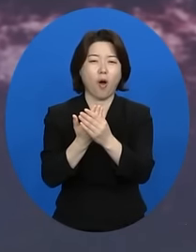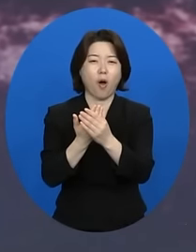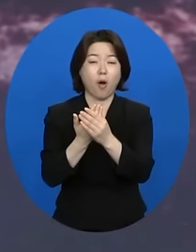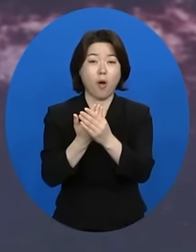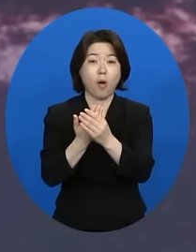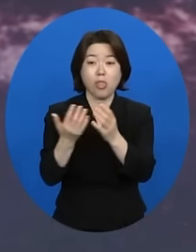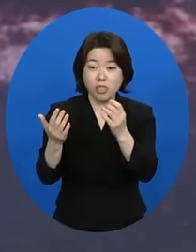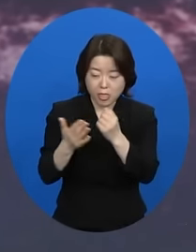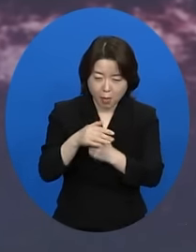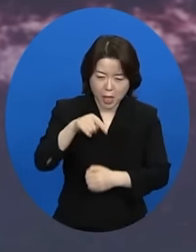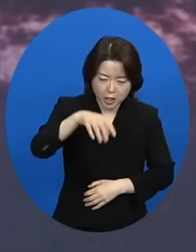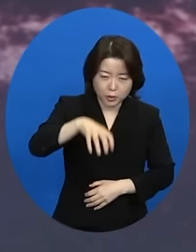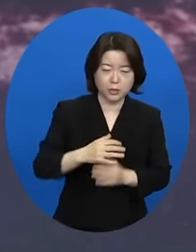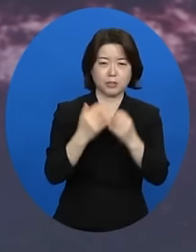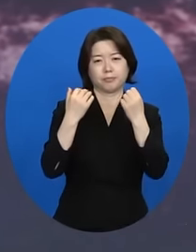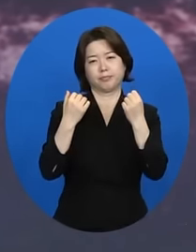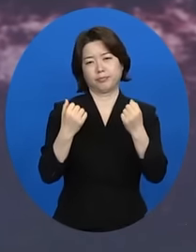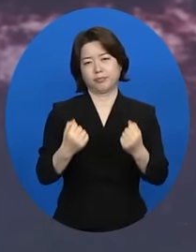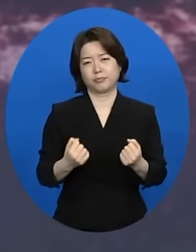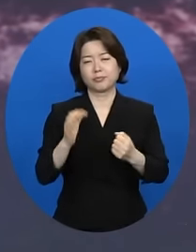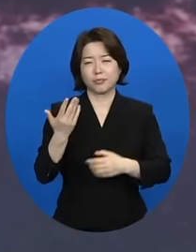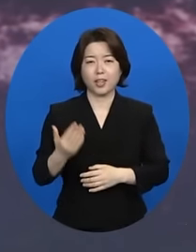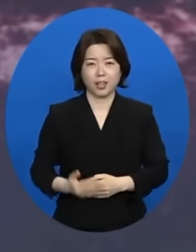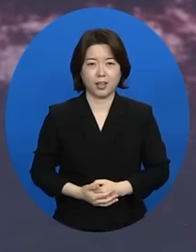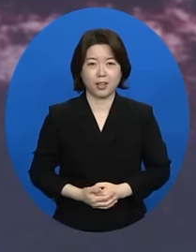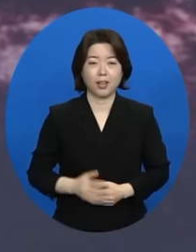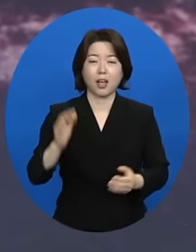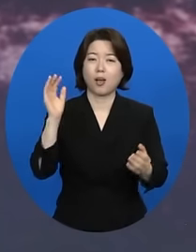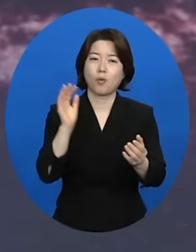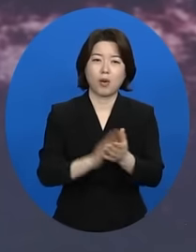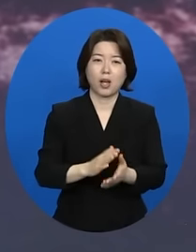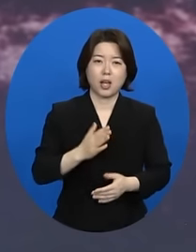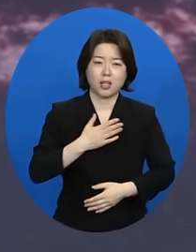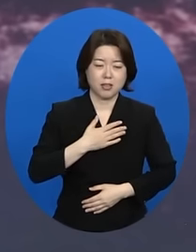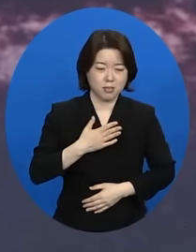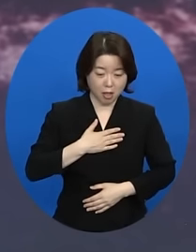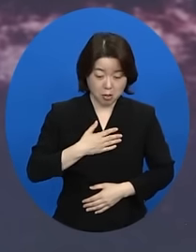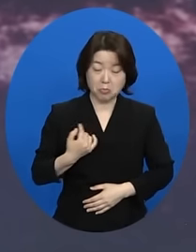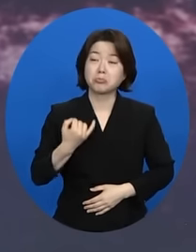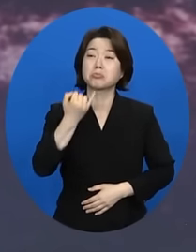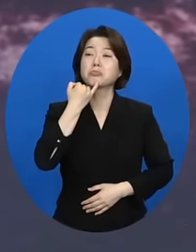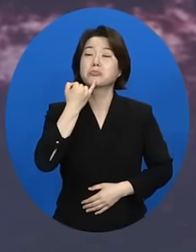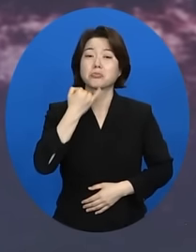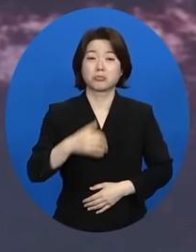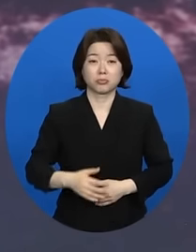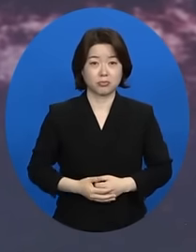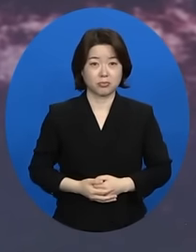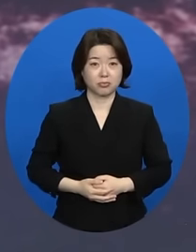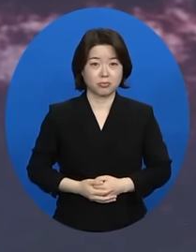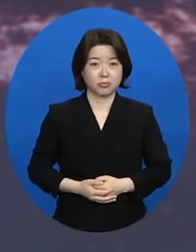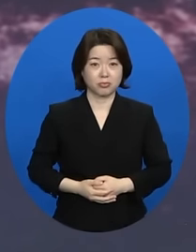거기서 안주하게 되면서 야 나만한 그리스도인이 어딨나 그게 세겜이에요.